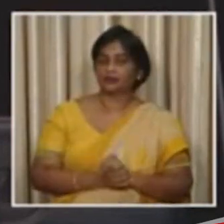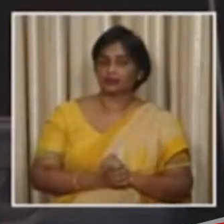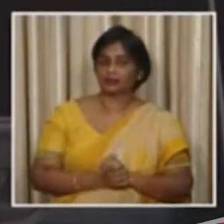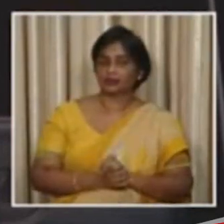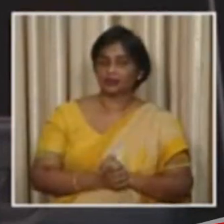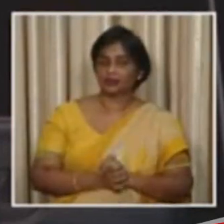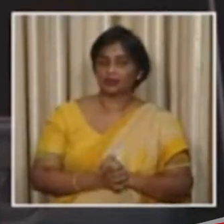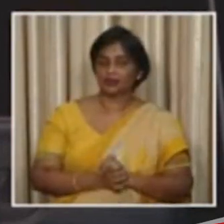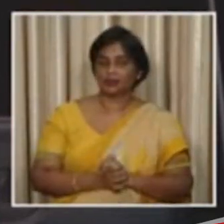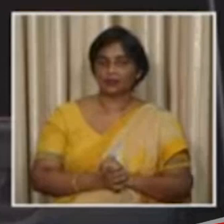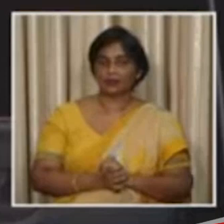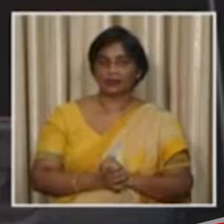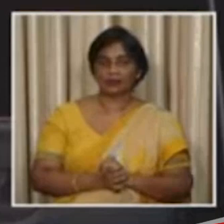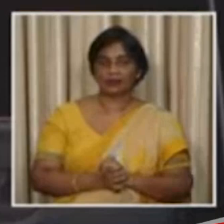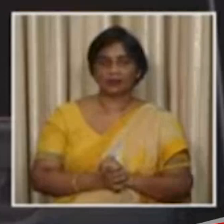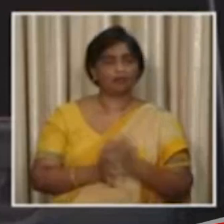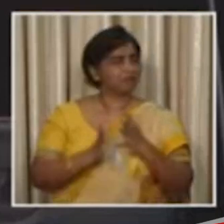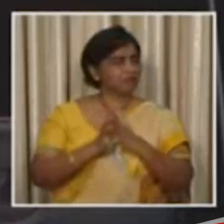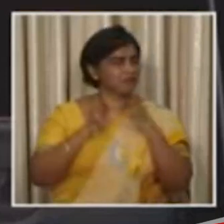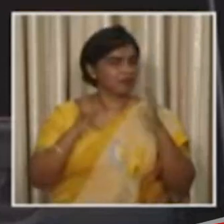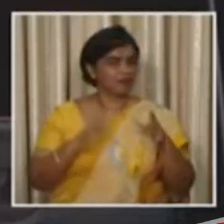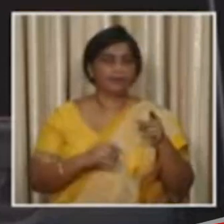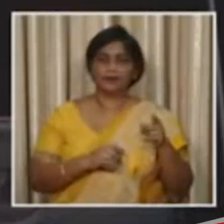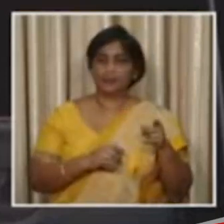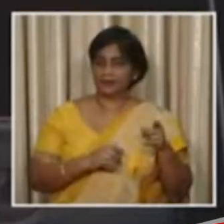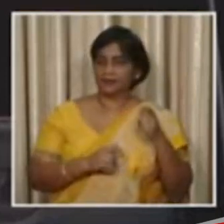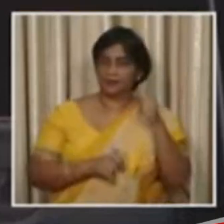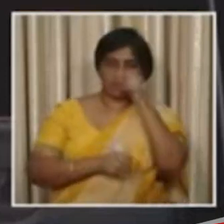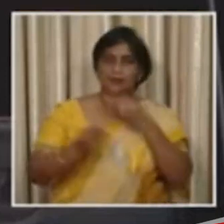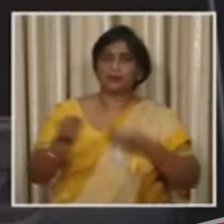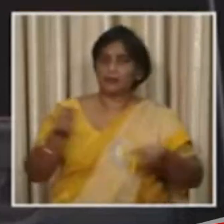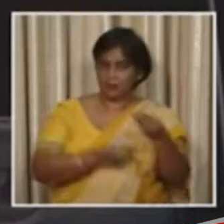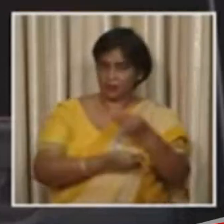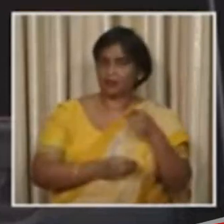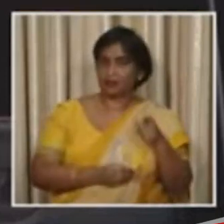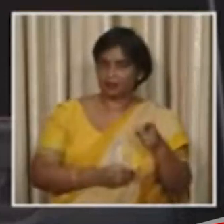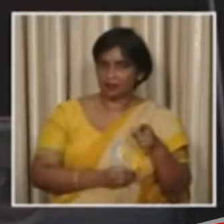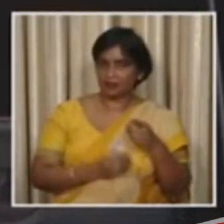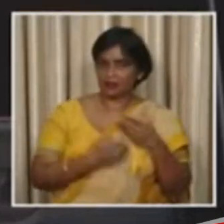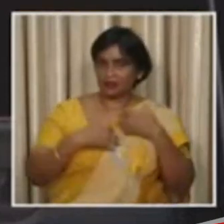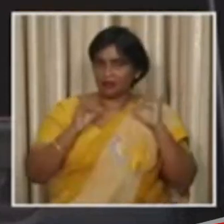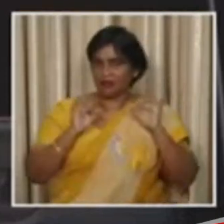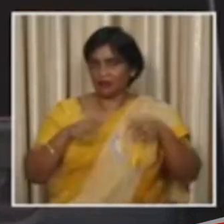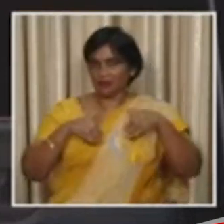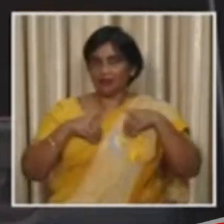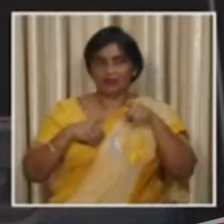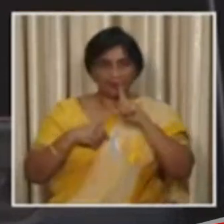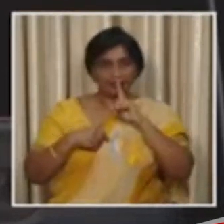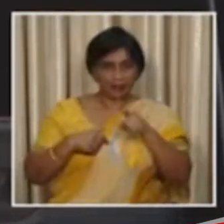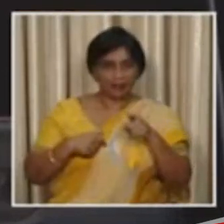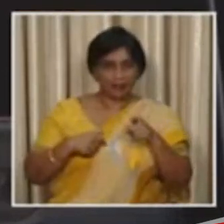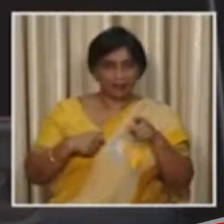එතකොට ඔබතුමා කියන විදිහට මේ මහා පරිමාණ ඩීල් එකක් තමයි මේ ඇවිල්ලා තියෙන්නේ. ඔබතුමා එකින් බේරුණා වගේ කතාවක් තමයි මේ